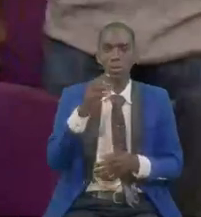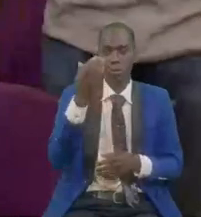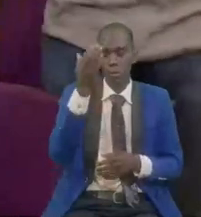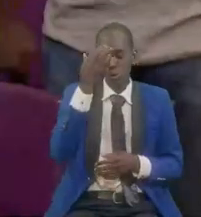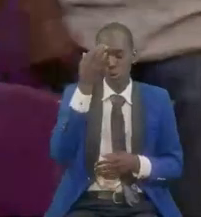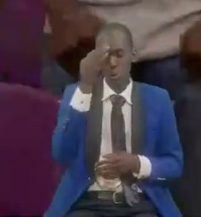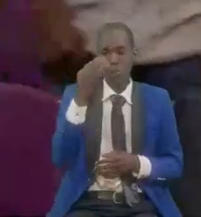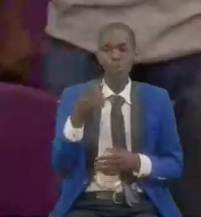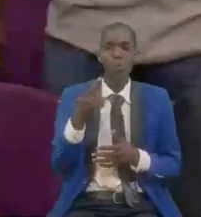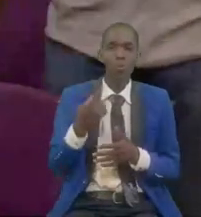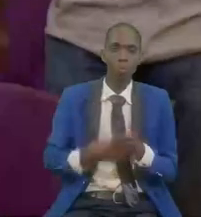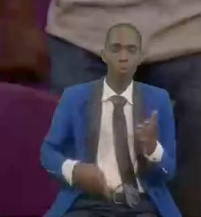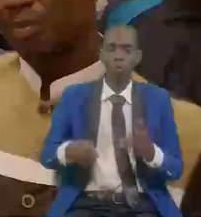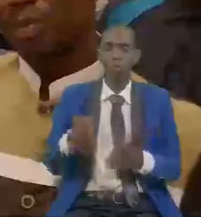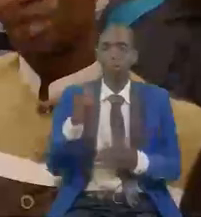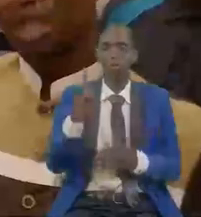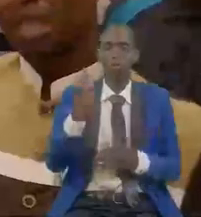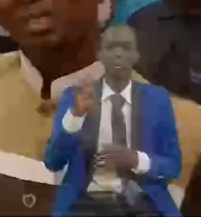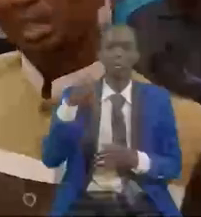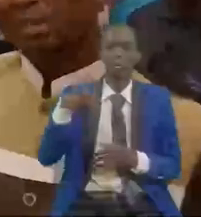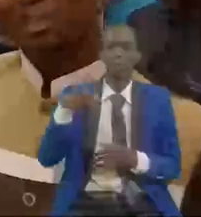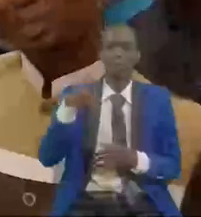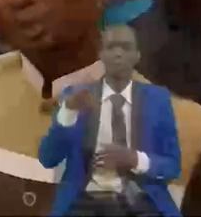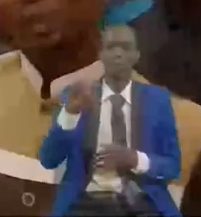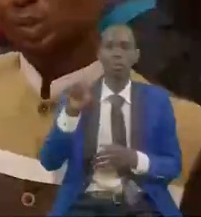Vous connaissez ce qu'on appelle la dépravation.